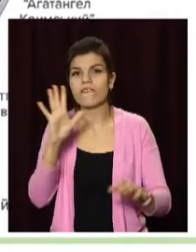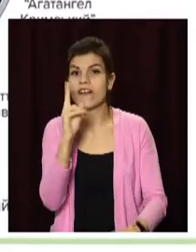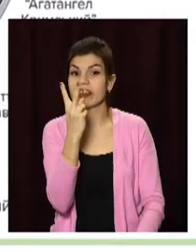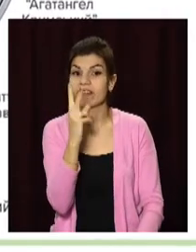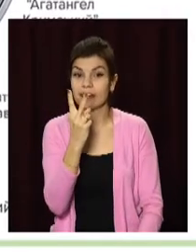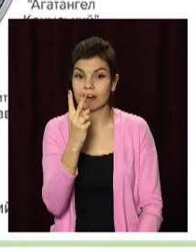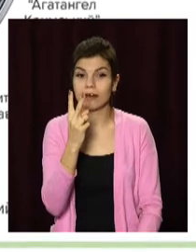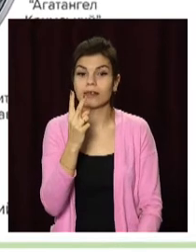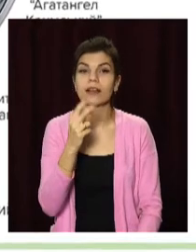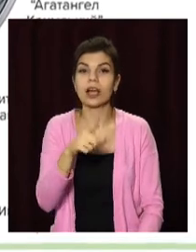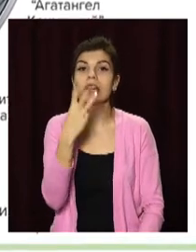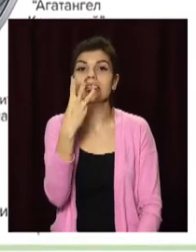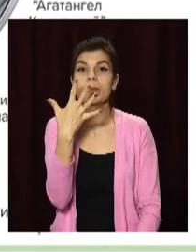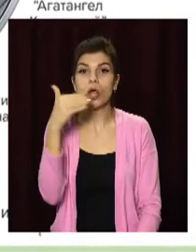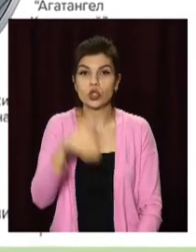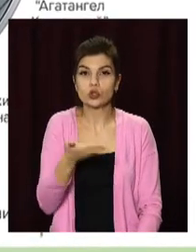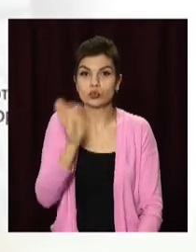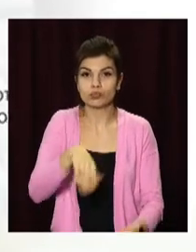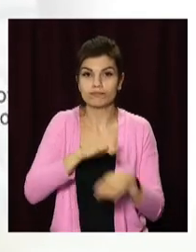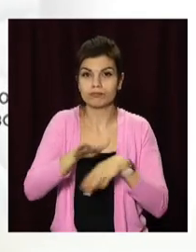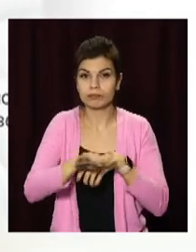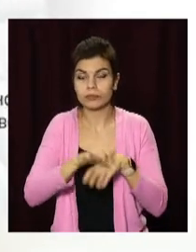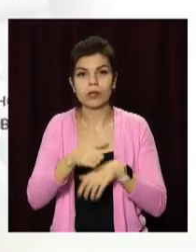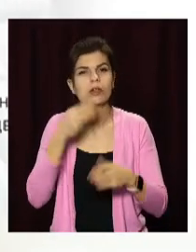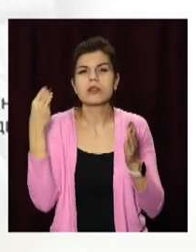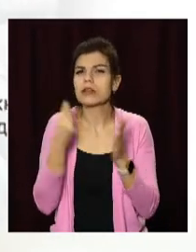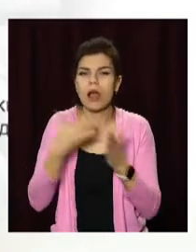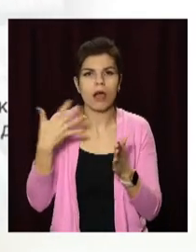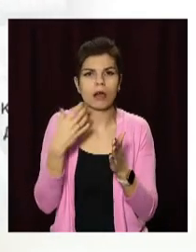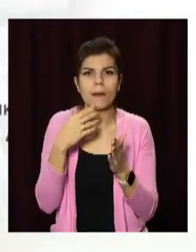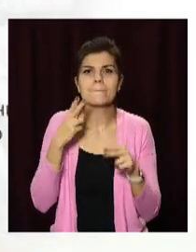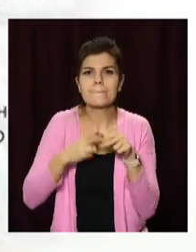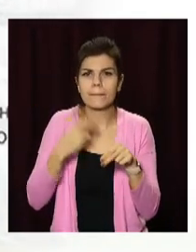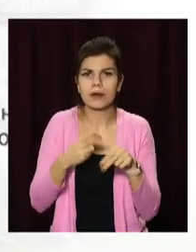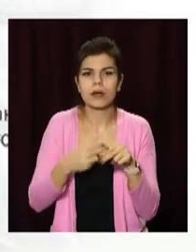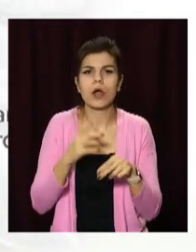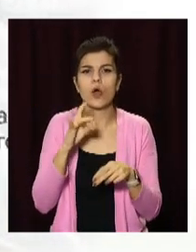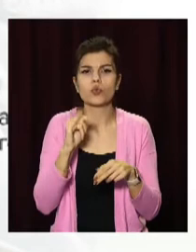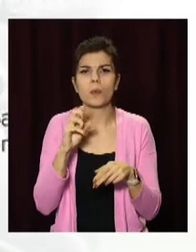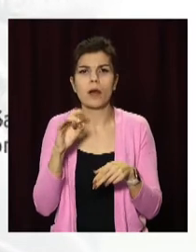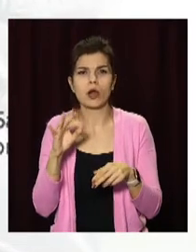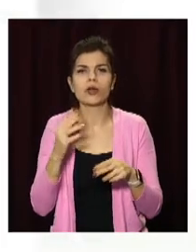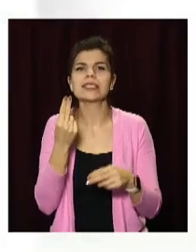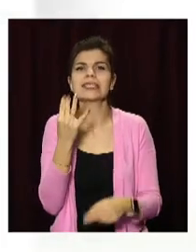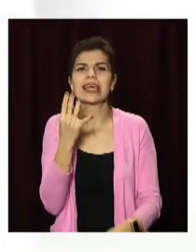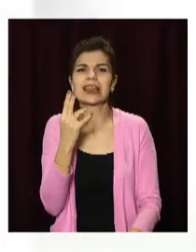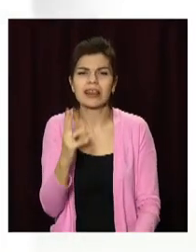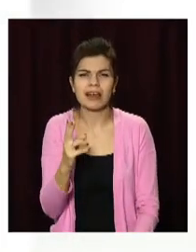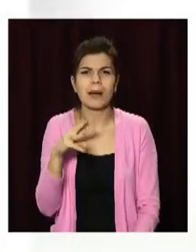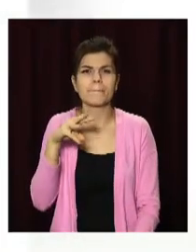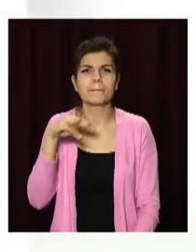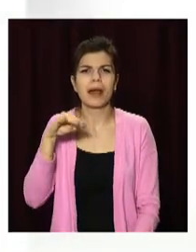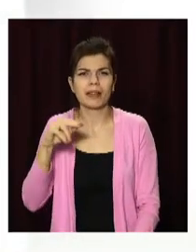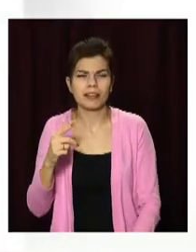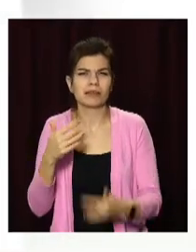гривні, тираж 35 тисяч. І виготовлена з недорогоцінного матеріалу – нейзільберу, сплаву цинку, нікелю та міді. На